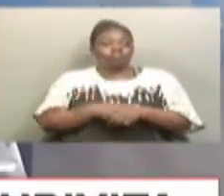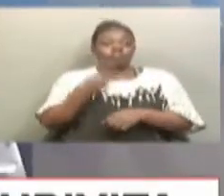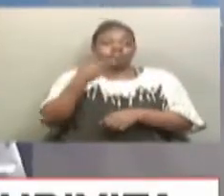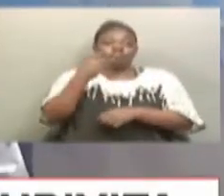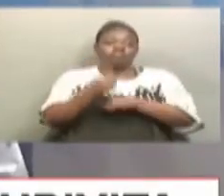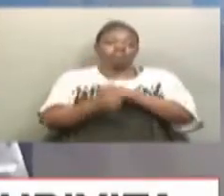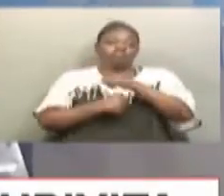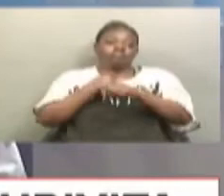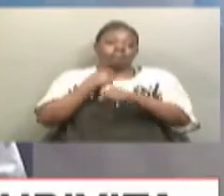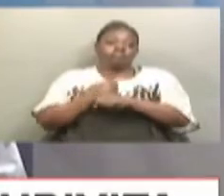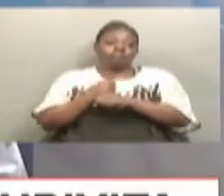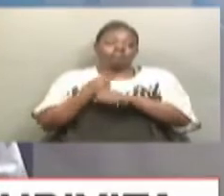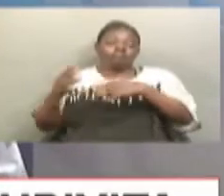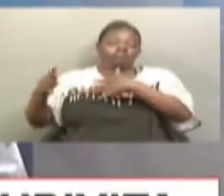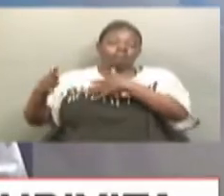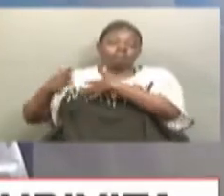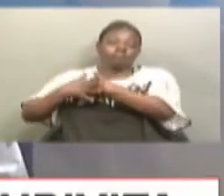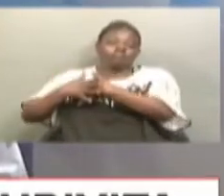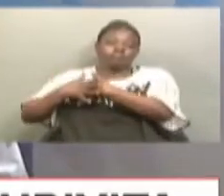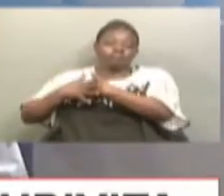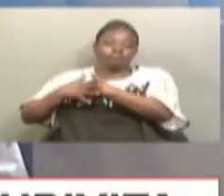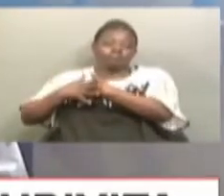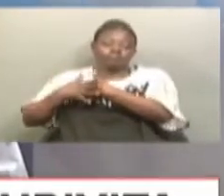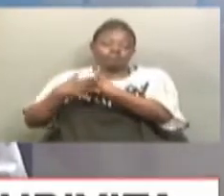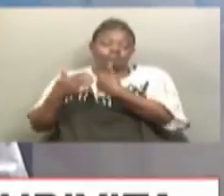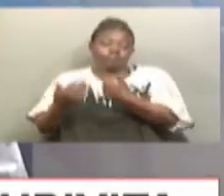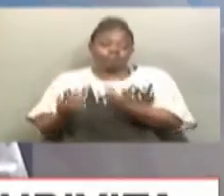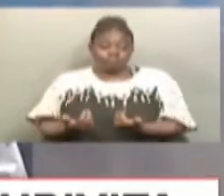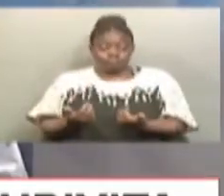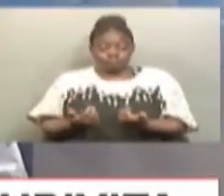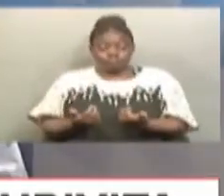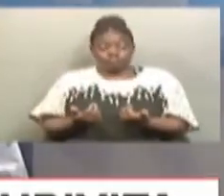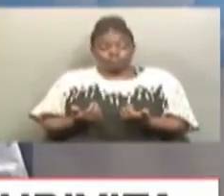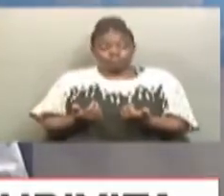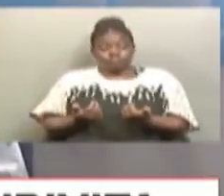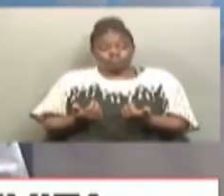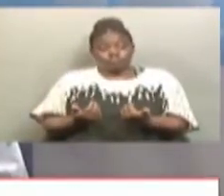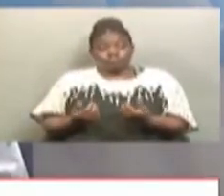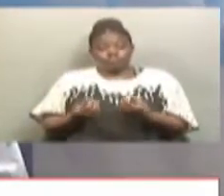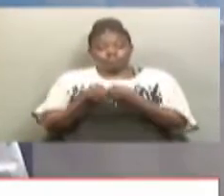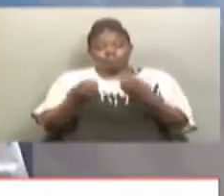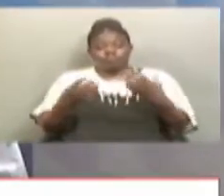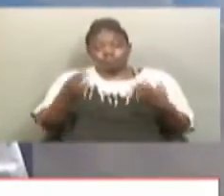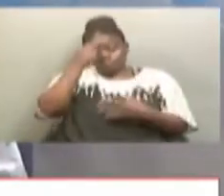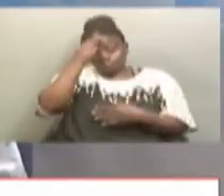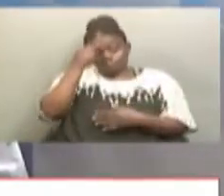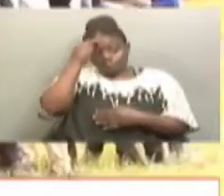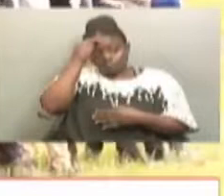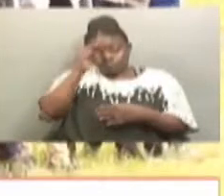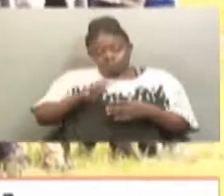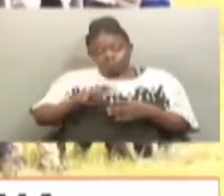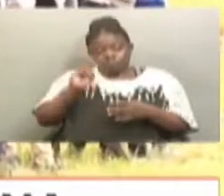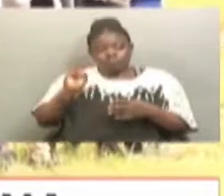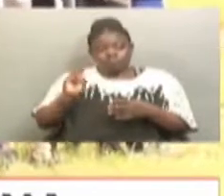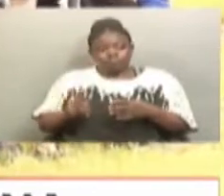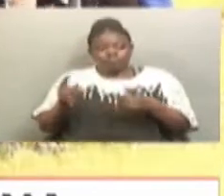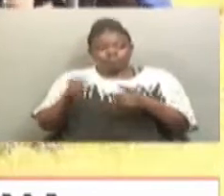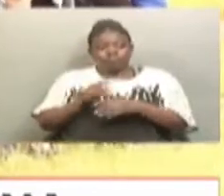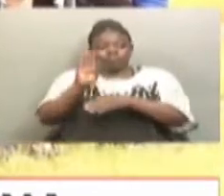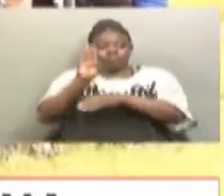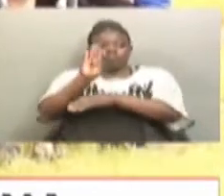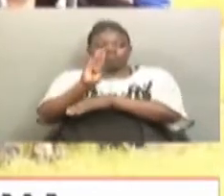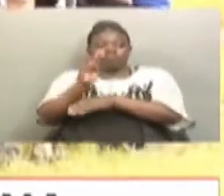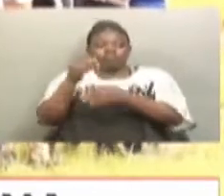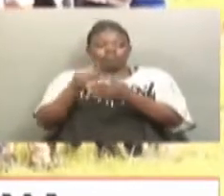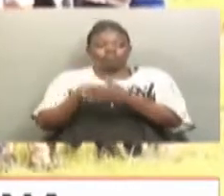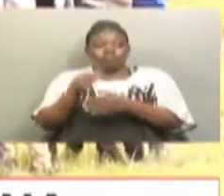years of lockdown, eventually a good number of the students dropped out. Okuva e Bukomansimbi